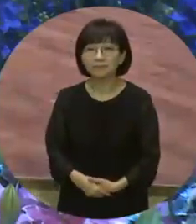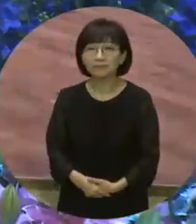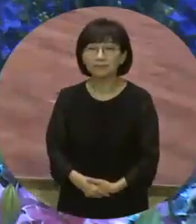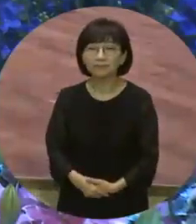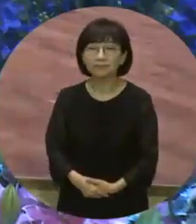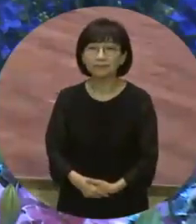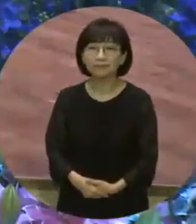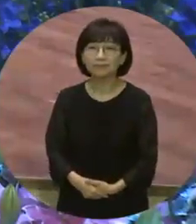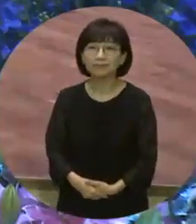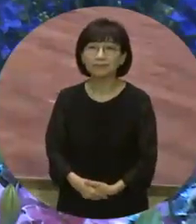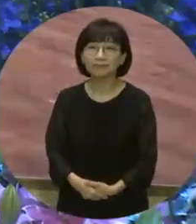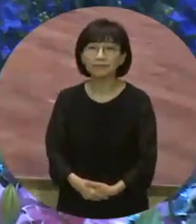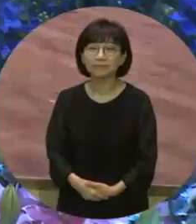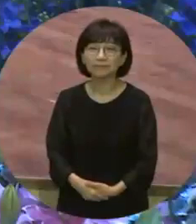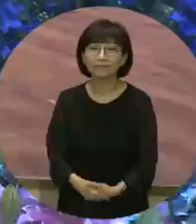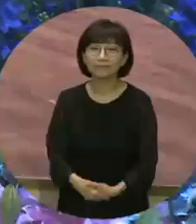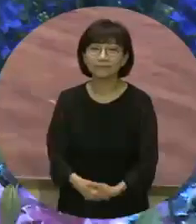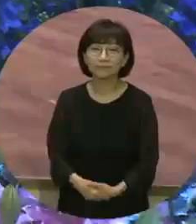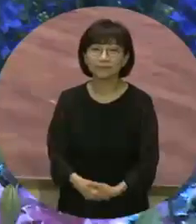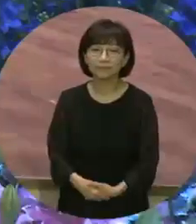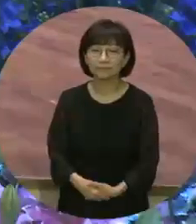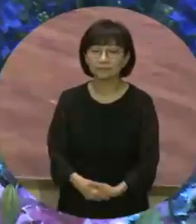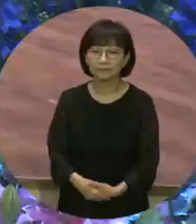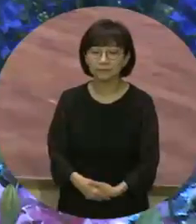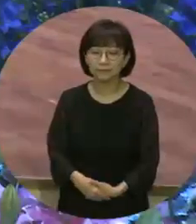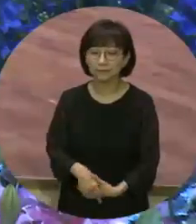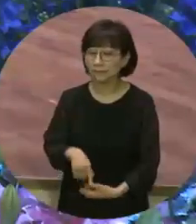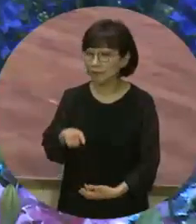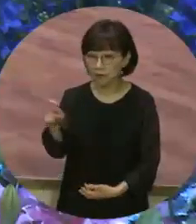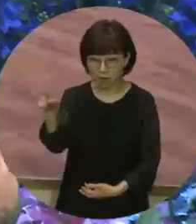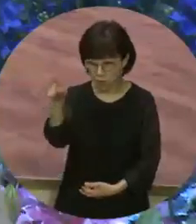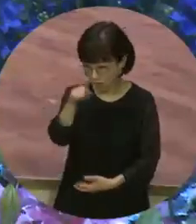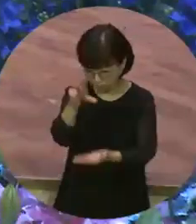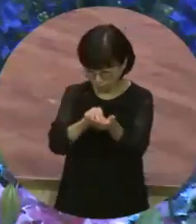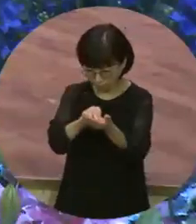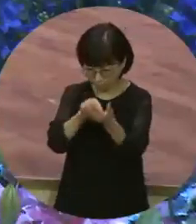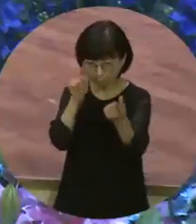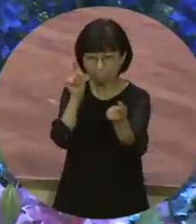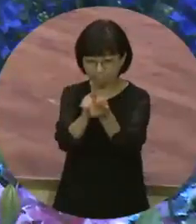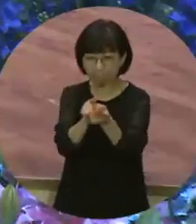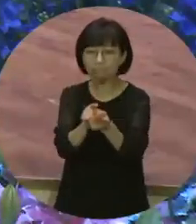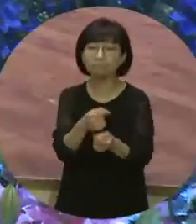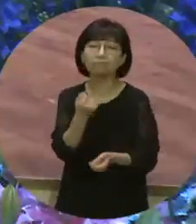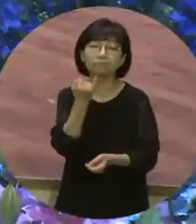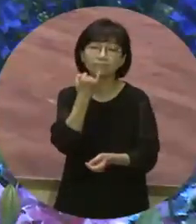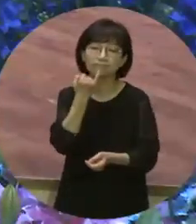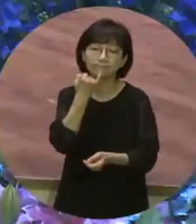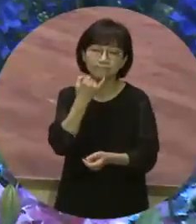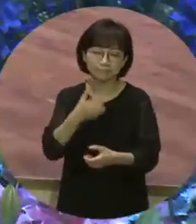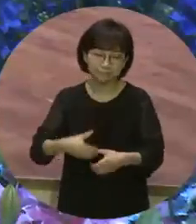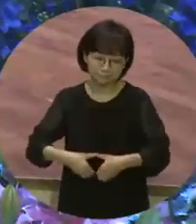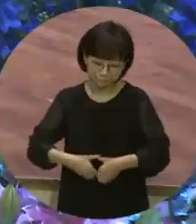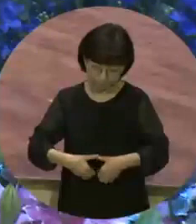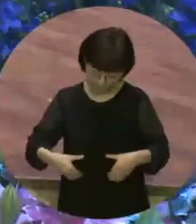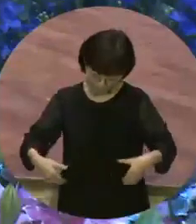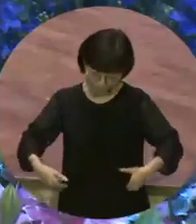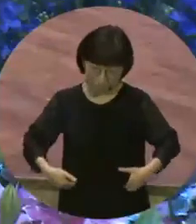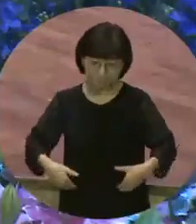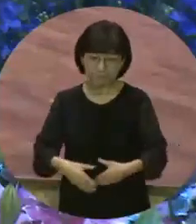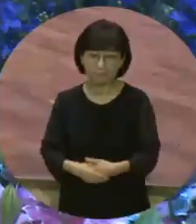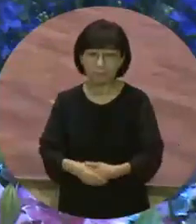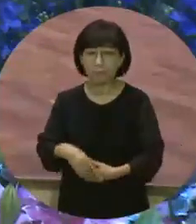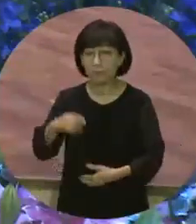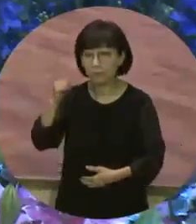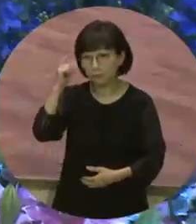무슨 말입니까? 어떤 문제 와도 상관없다. 그런 믿음이에요. 상관없다. 왜냐?